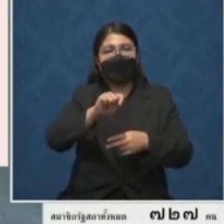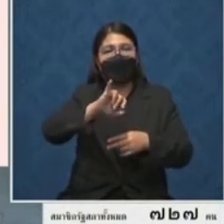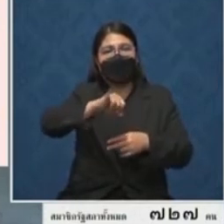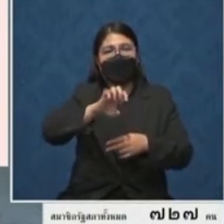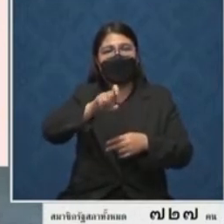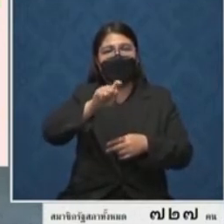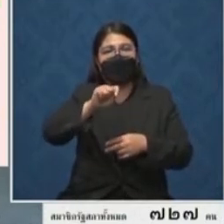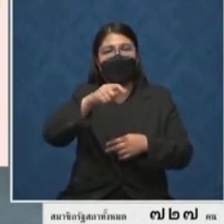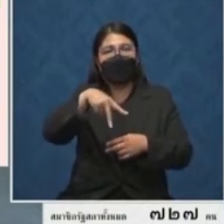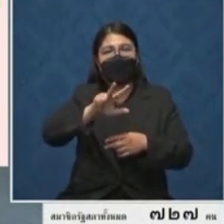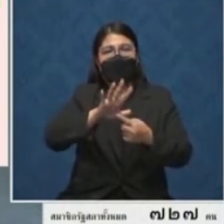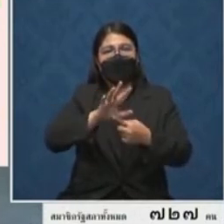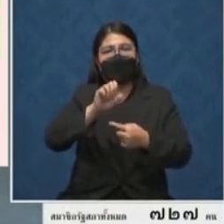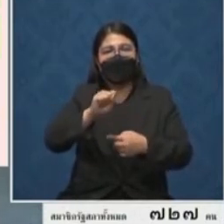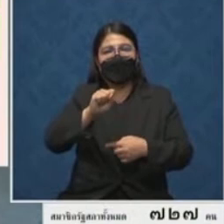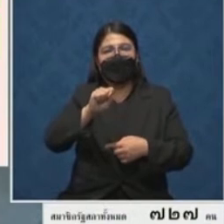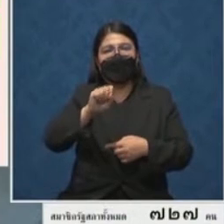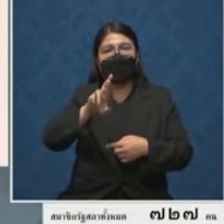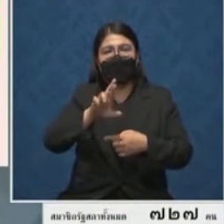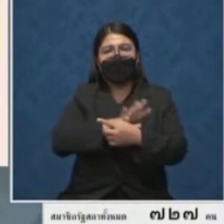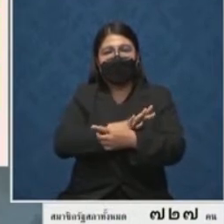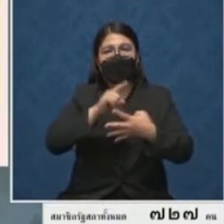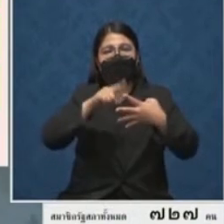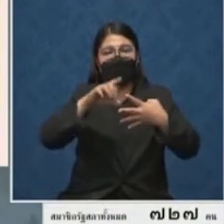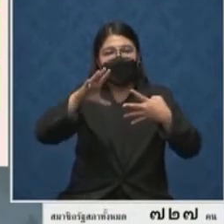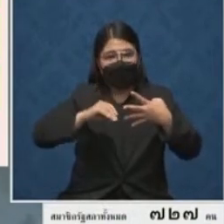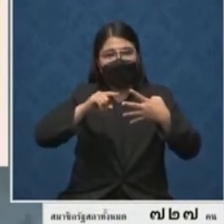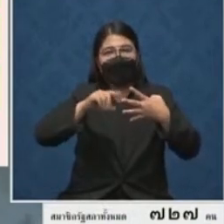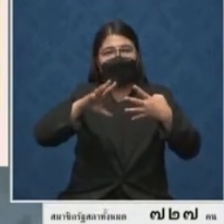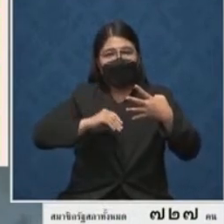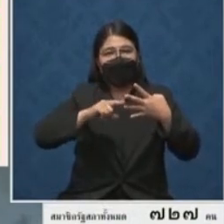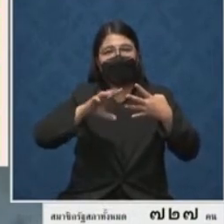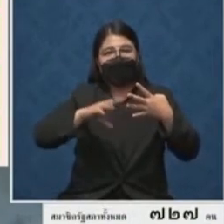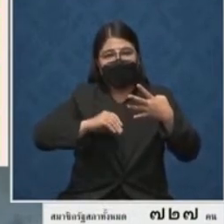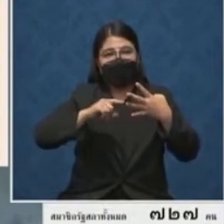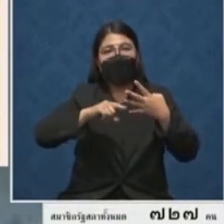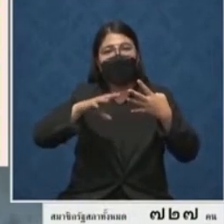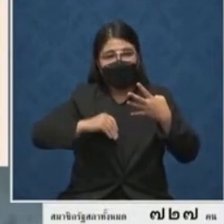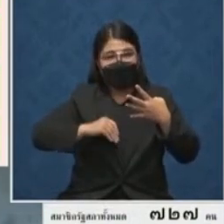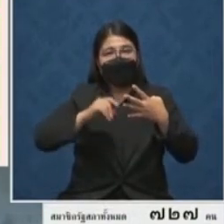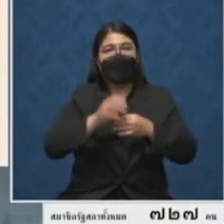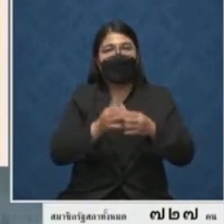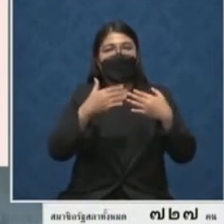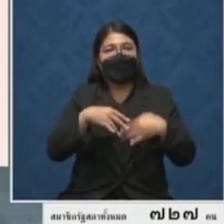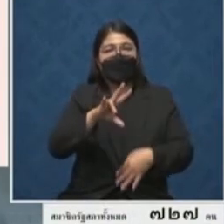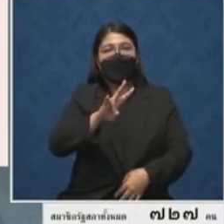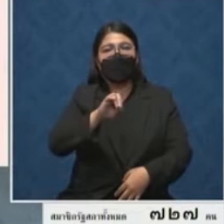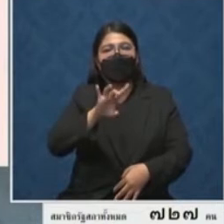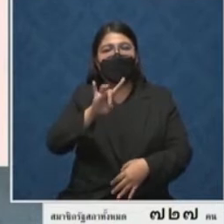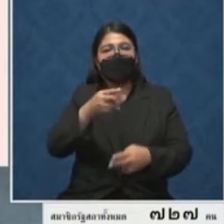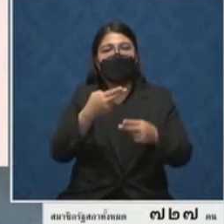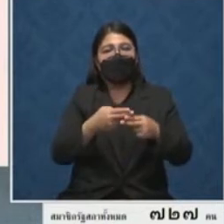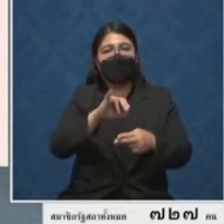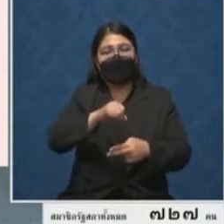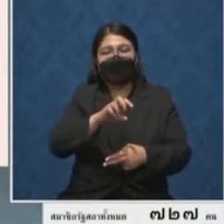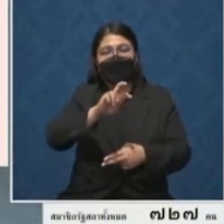2รับหลักการ3รับหลักการ4รับหลักการค่ะ 78นางจินตนาชัยวรรณ